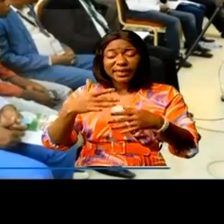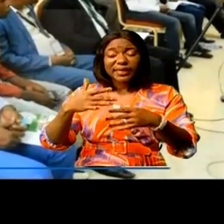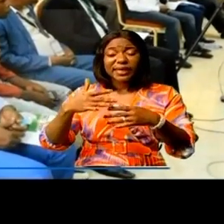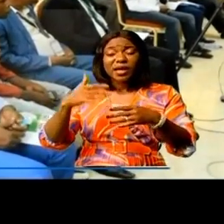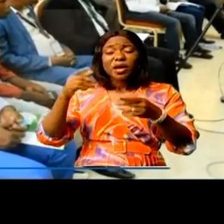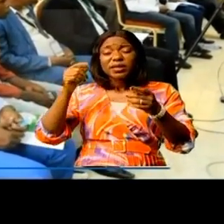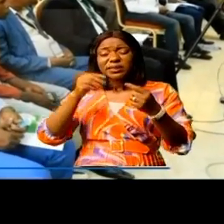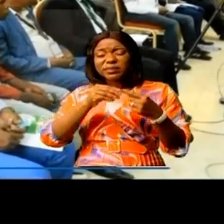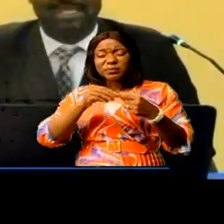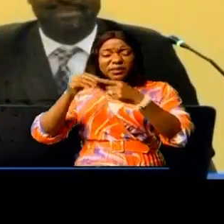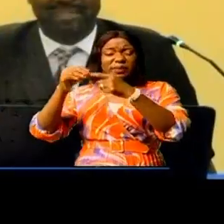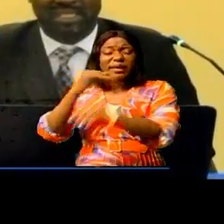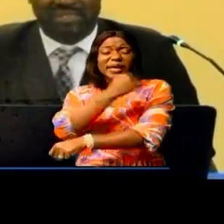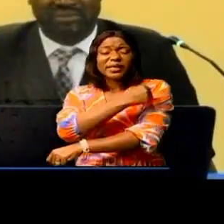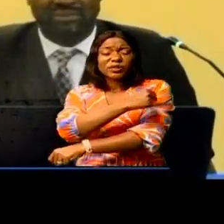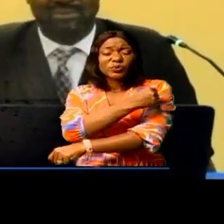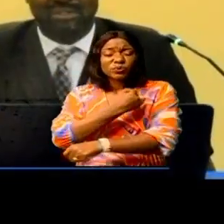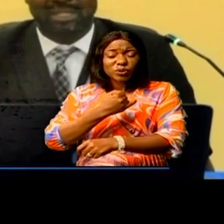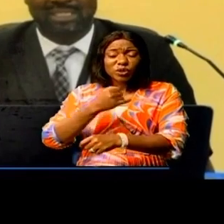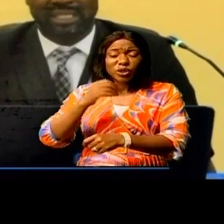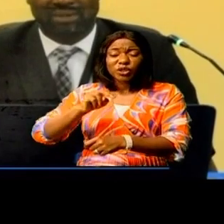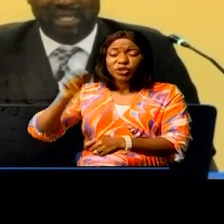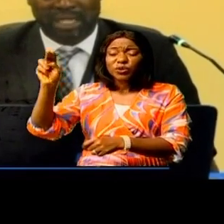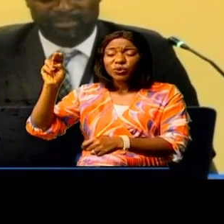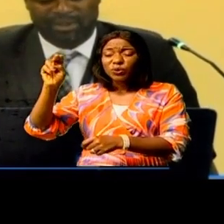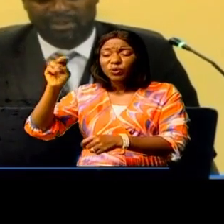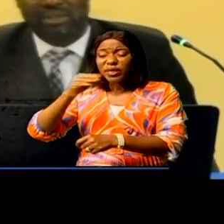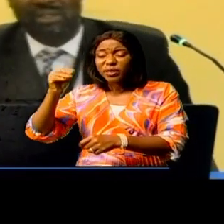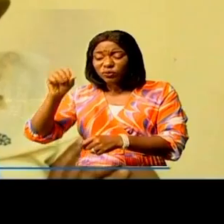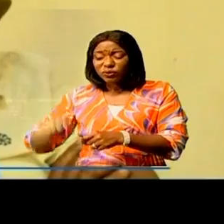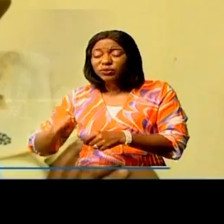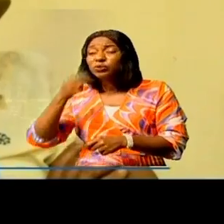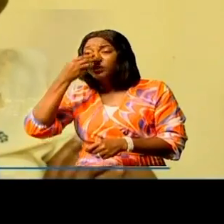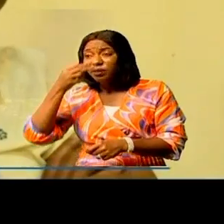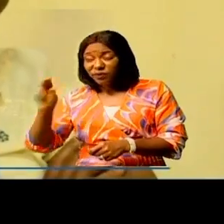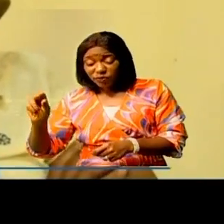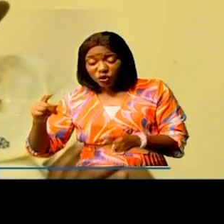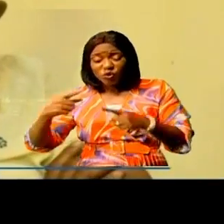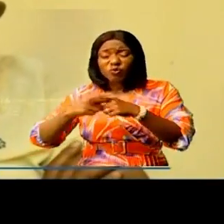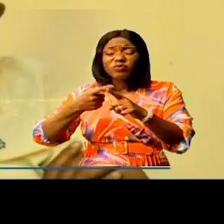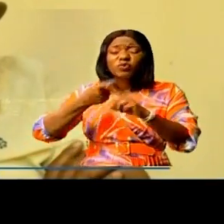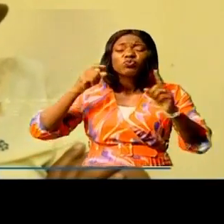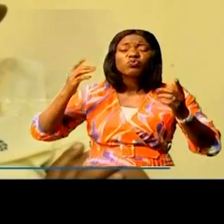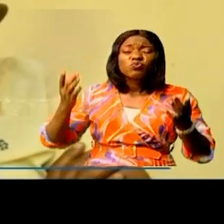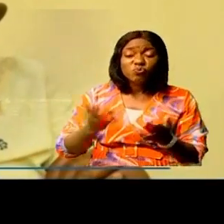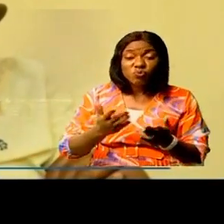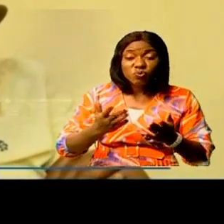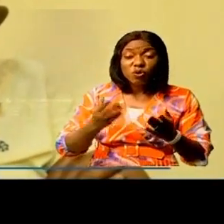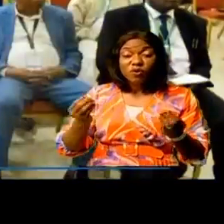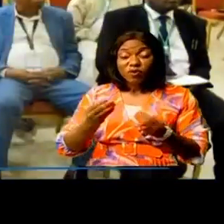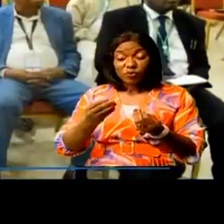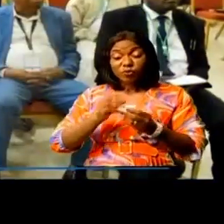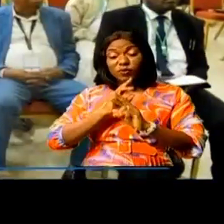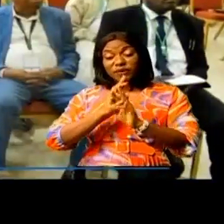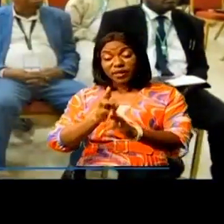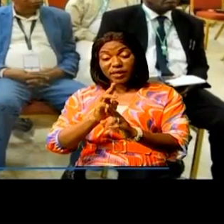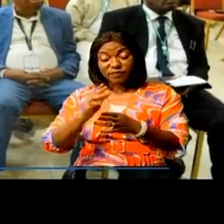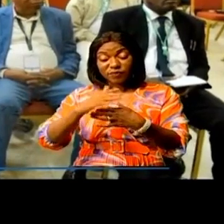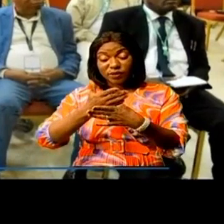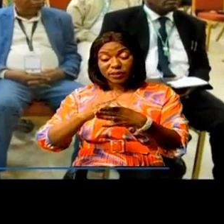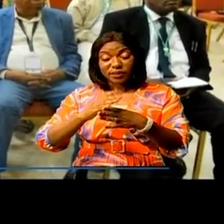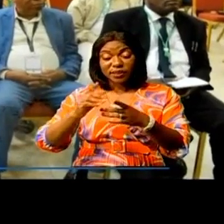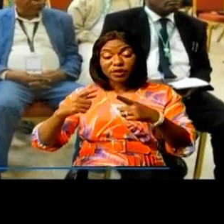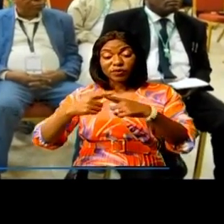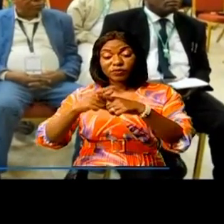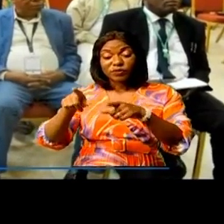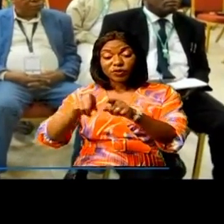au nord et sud Kivu, en explorant les logiques des conflits locaux et les voies de solution. Identifier les rapports entre ces conflits et